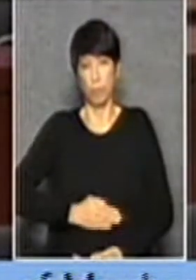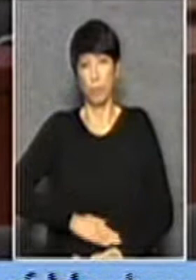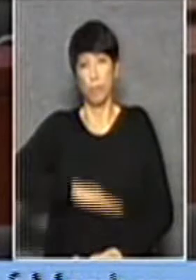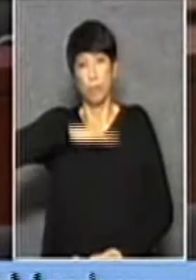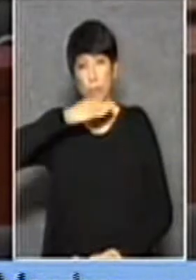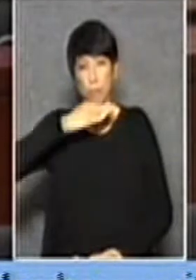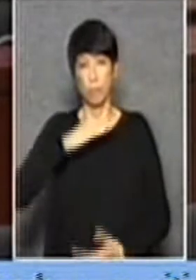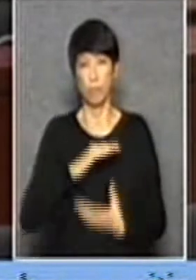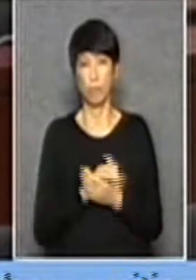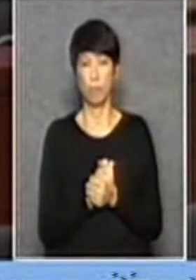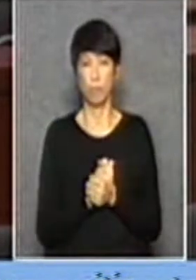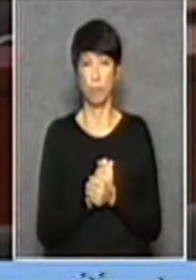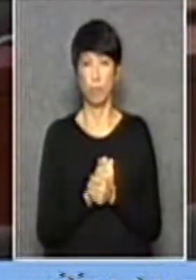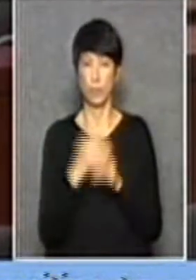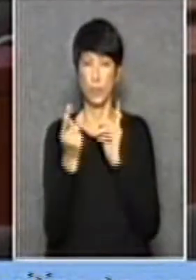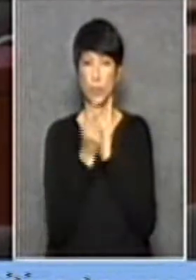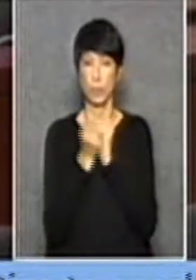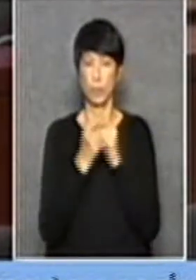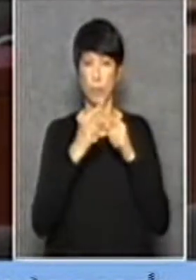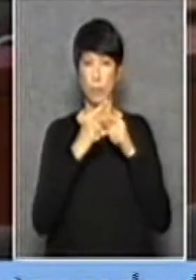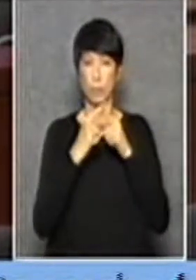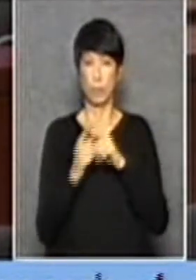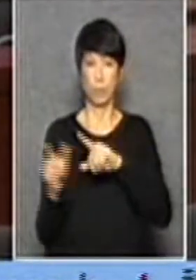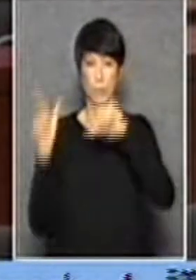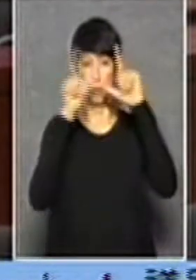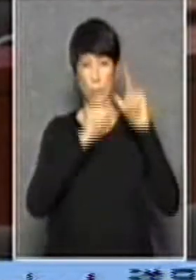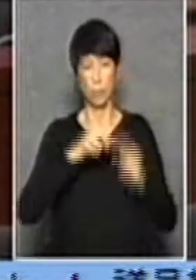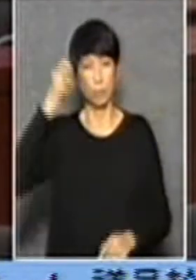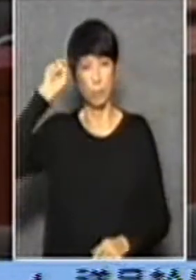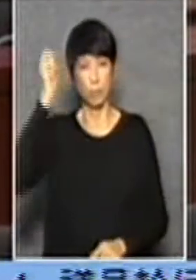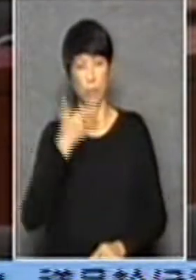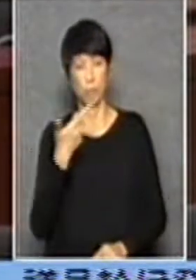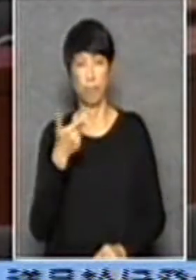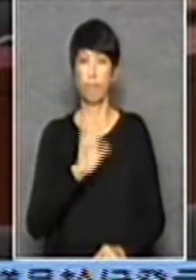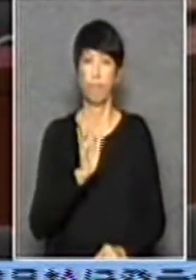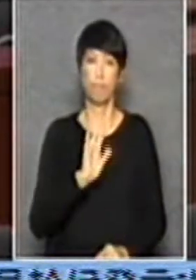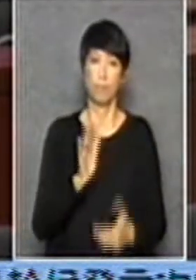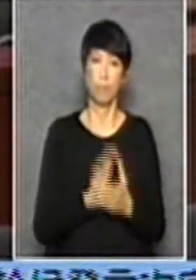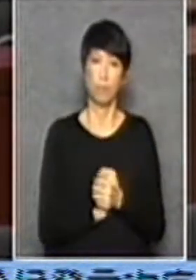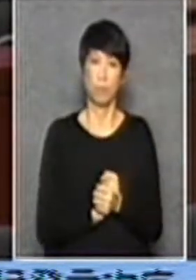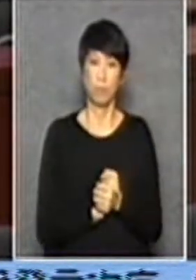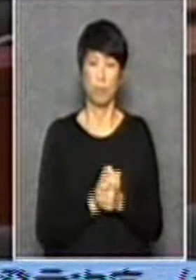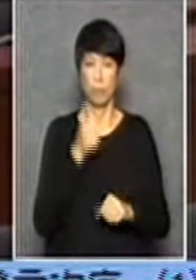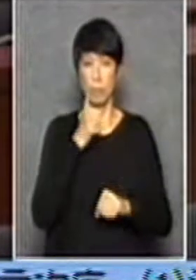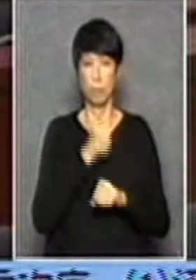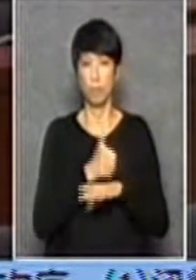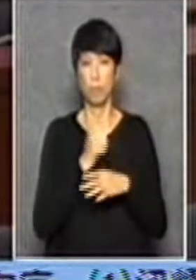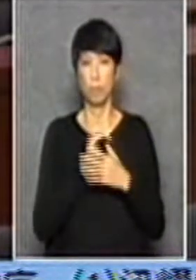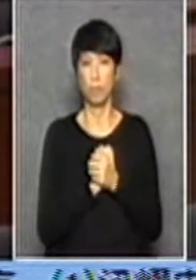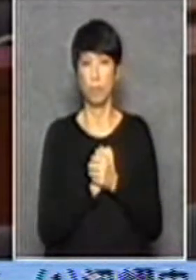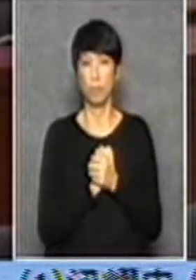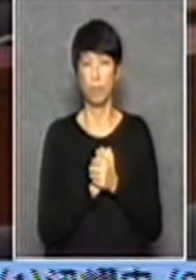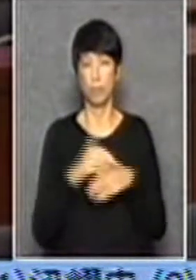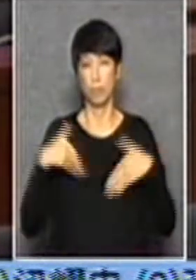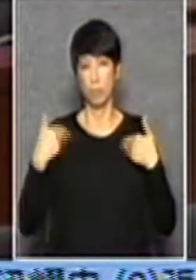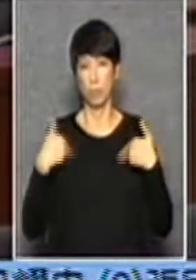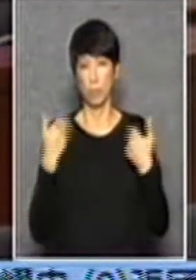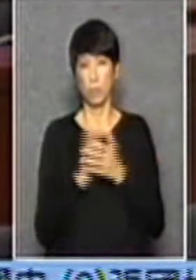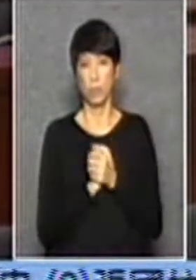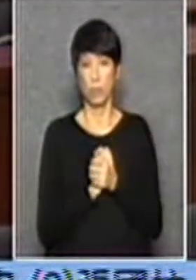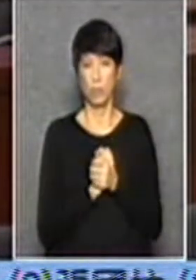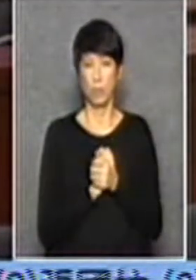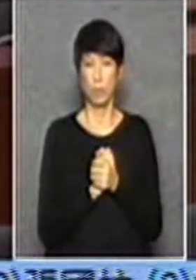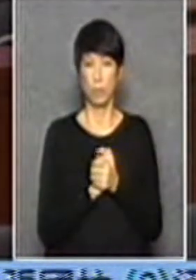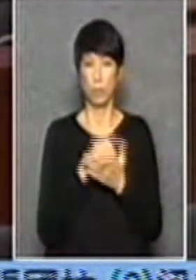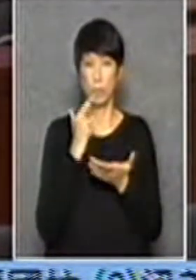實我們對於人生不會想得太多，基本上都會開心，最